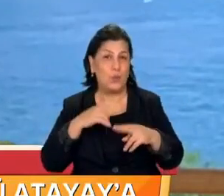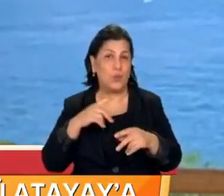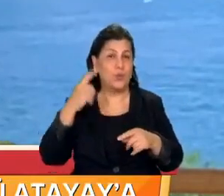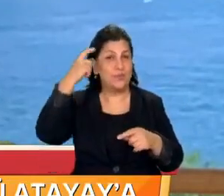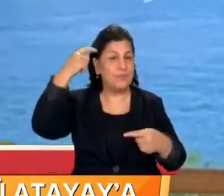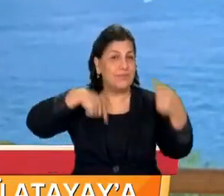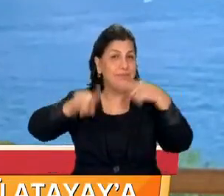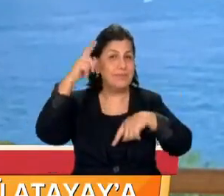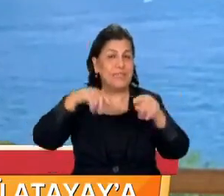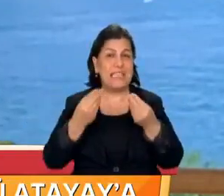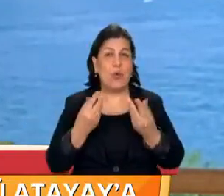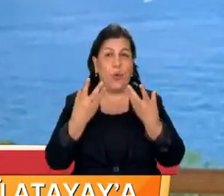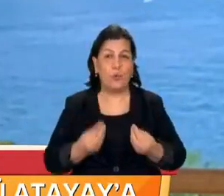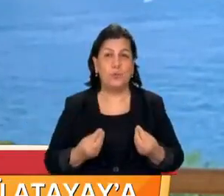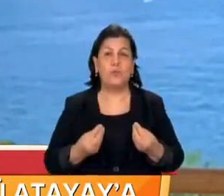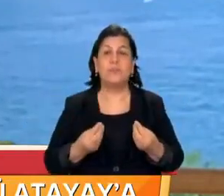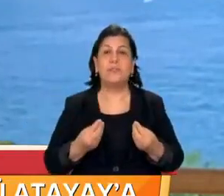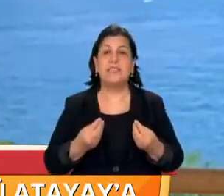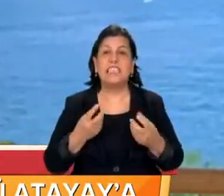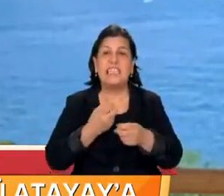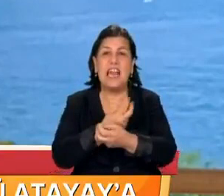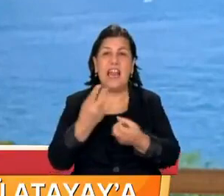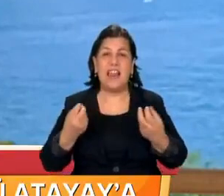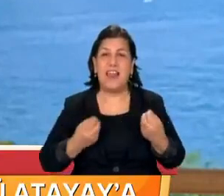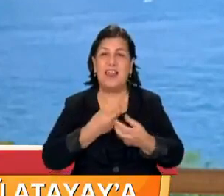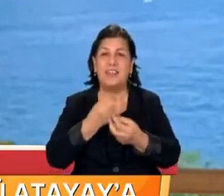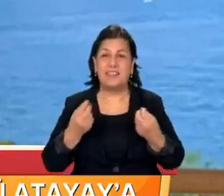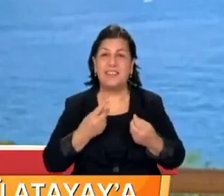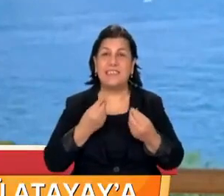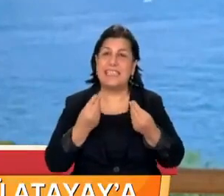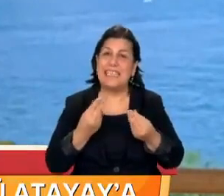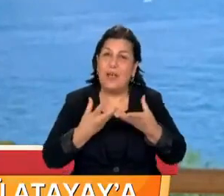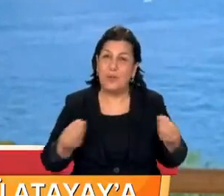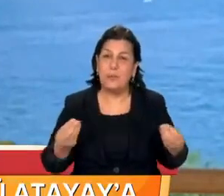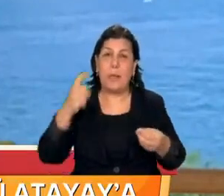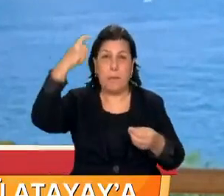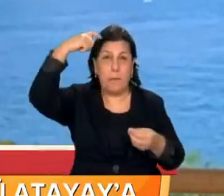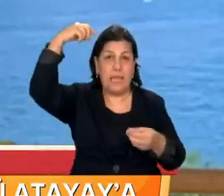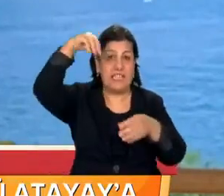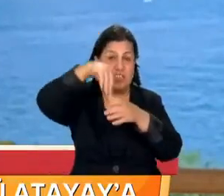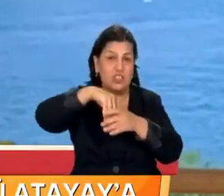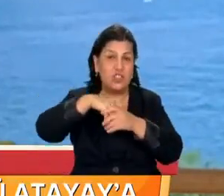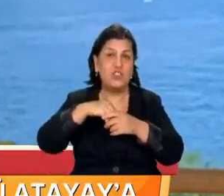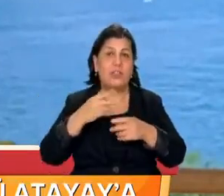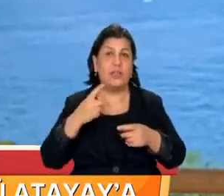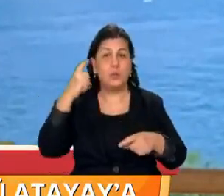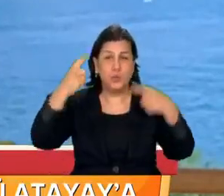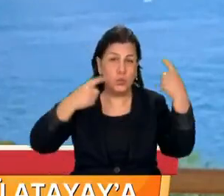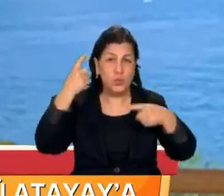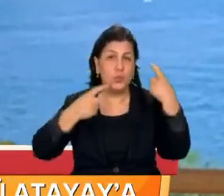kıymet veriyorum Gerçekten tıbbi yaraları iyileştirir gibi beyinde gerektir almaları gerek takıntıları gerek kaygıları